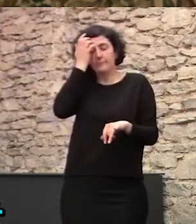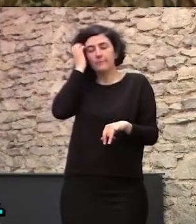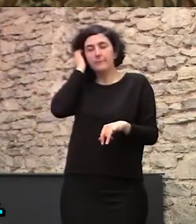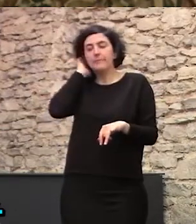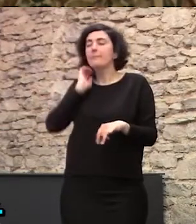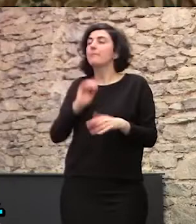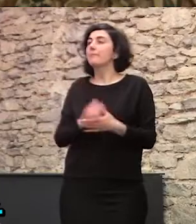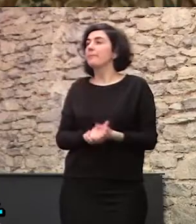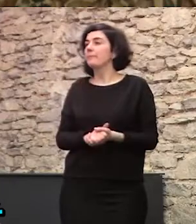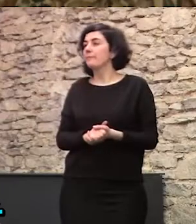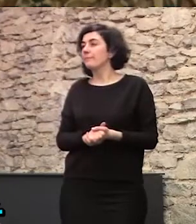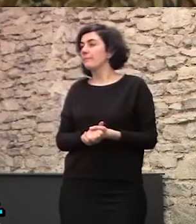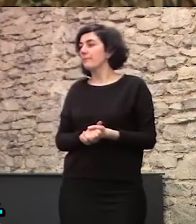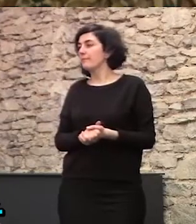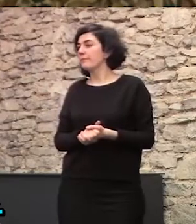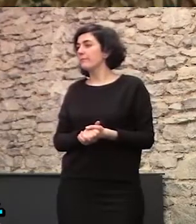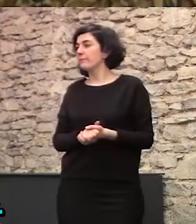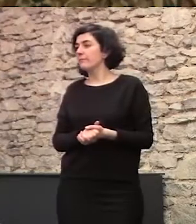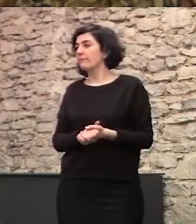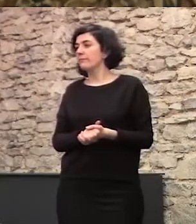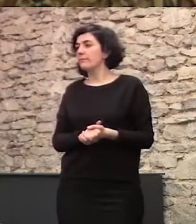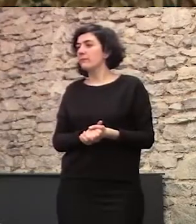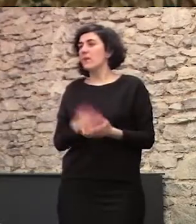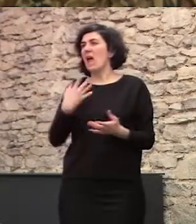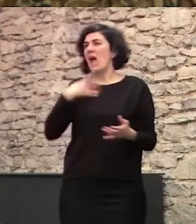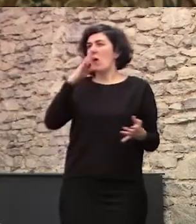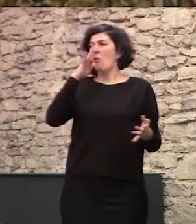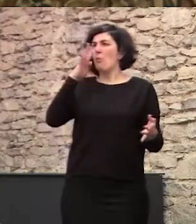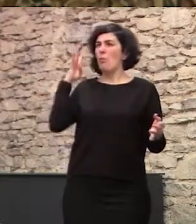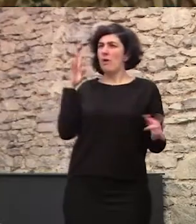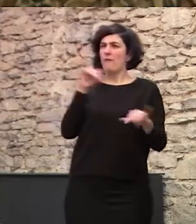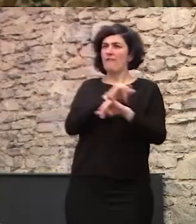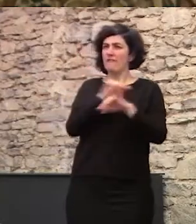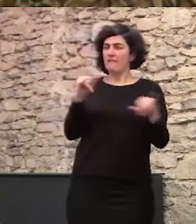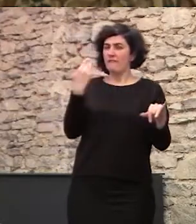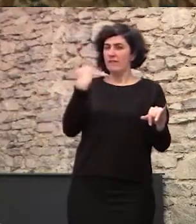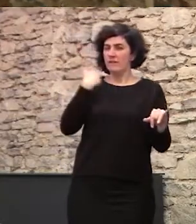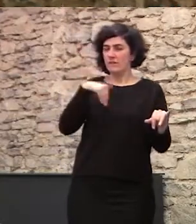Bai. Bukatu zenuenetik. Bai.